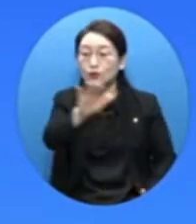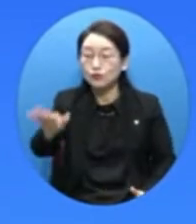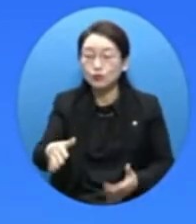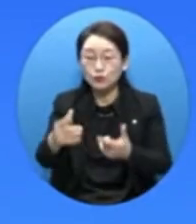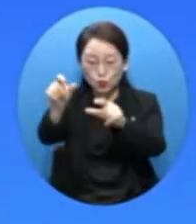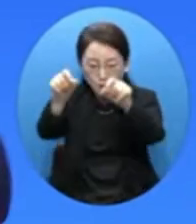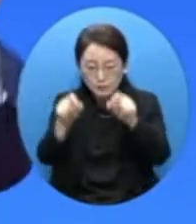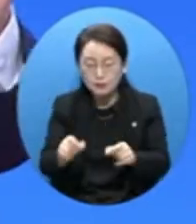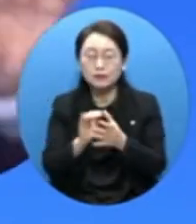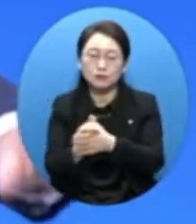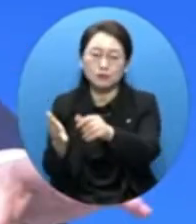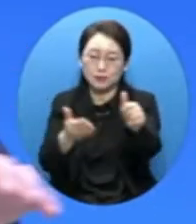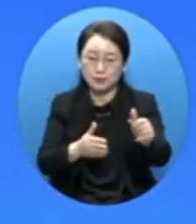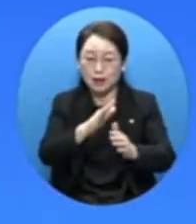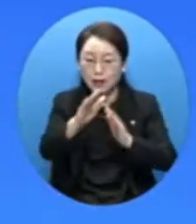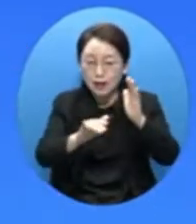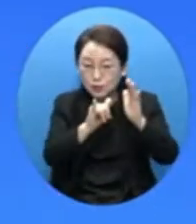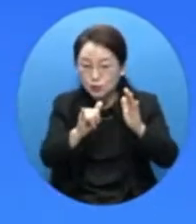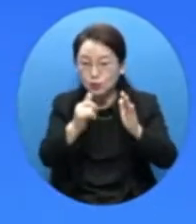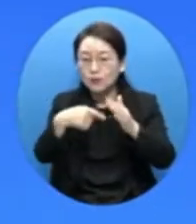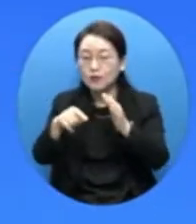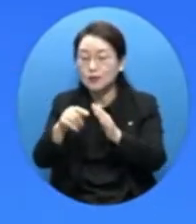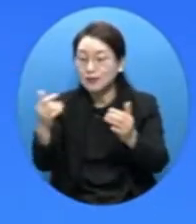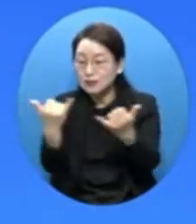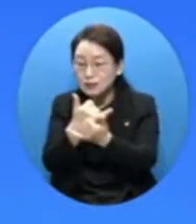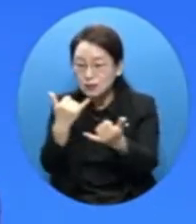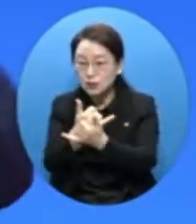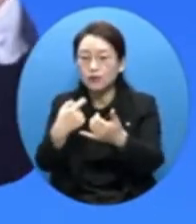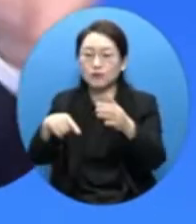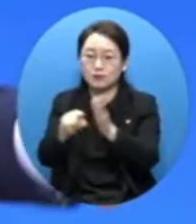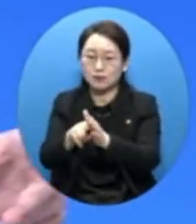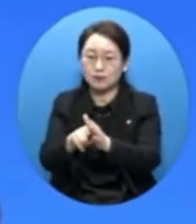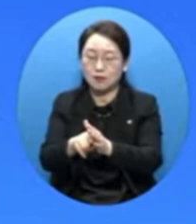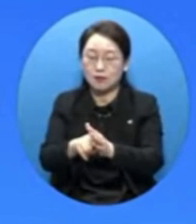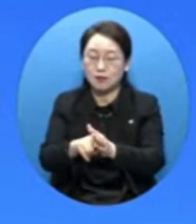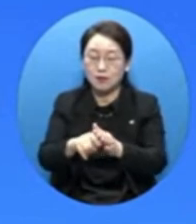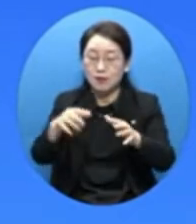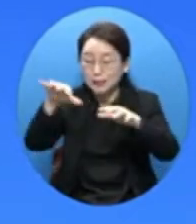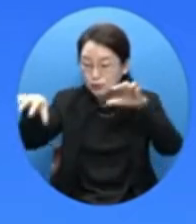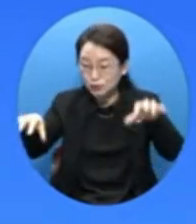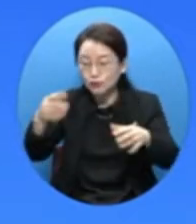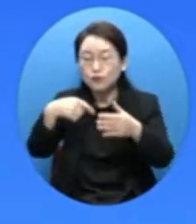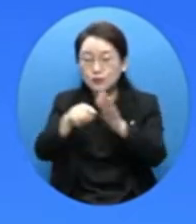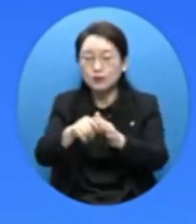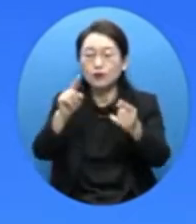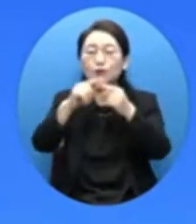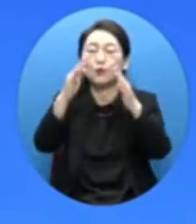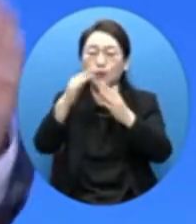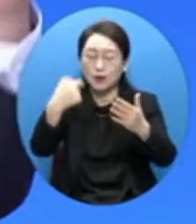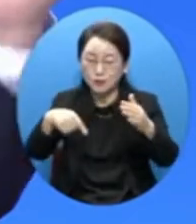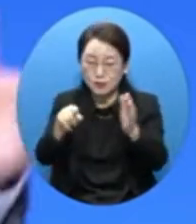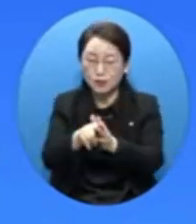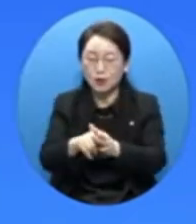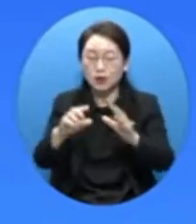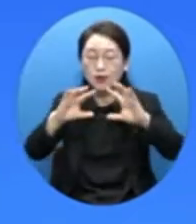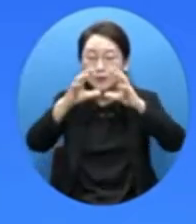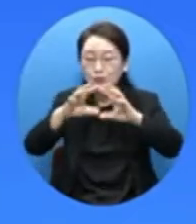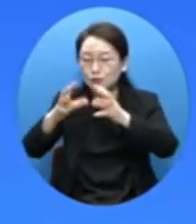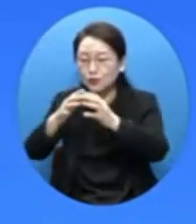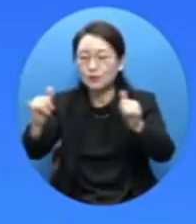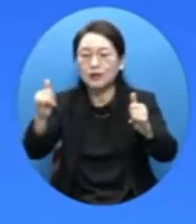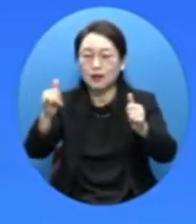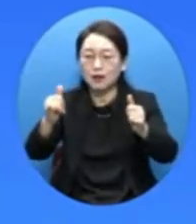기도해야 됩니다. 우리 가족을 위해 기도해야 됩니다. 친척을 위해 기도해야 됩니다. 이웃을 위해 기도해야 됩니다. 교회를 위해 기도해야 됩니다. 민족과